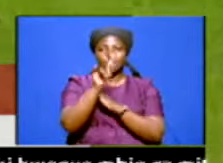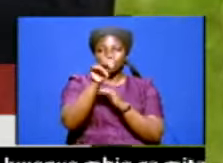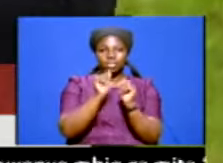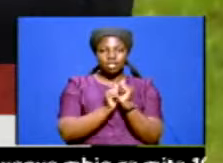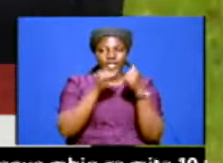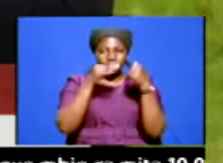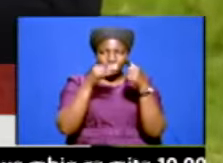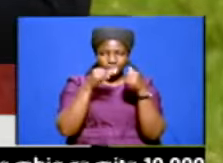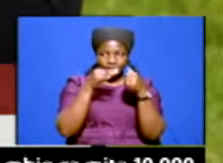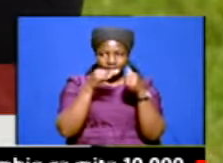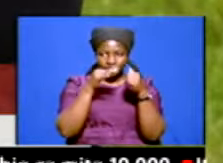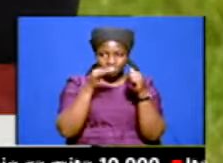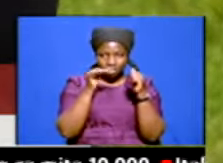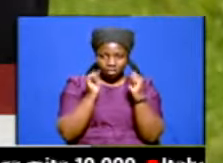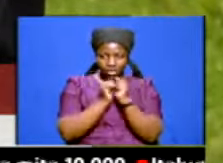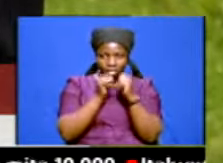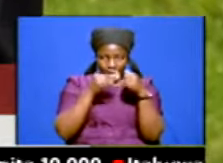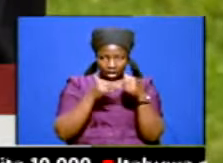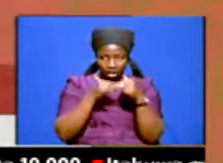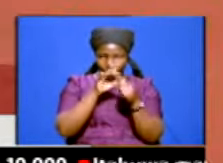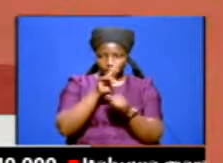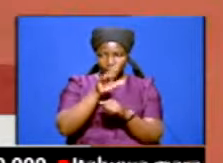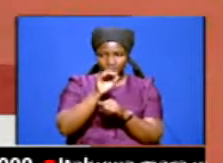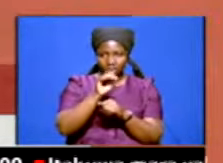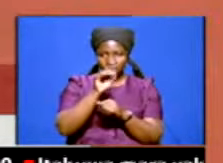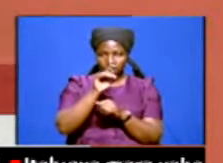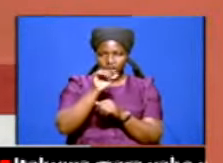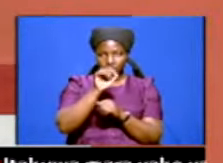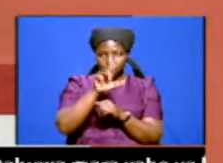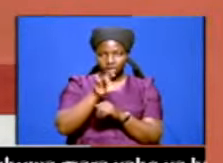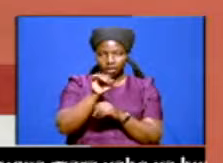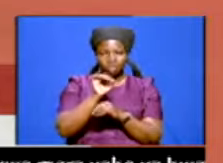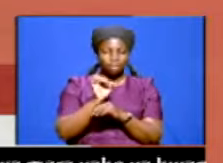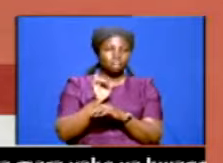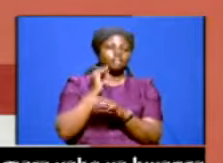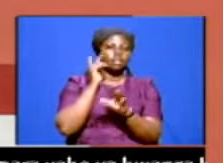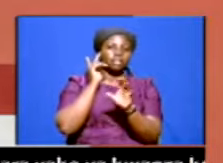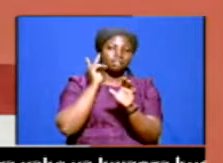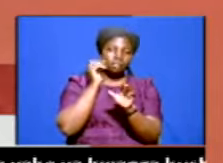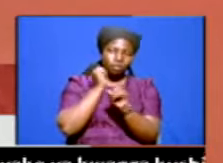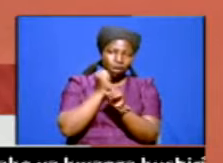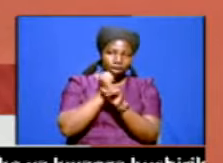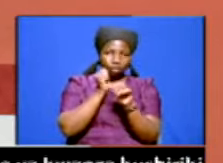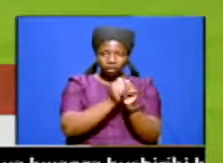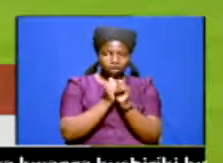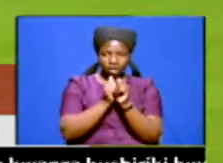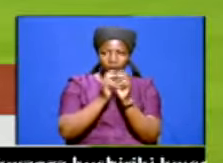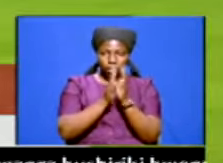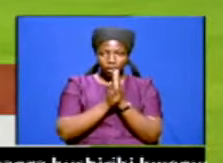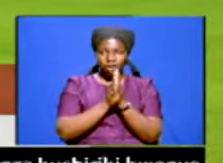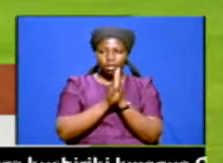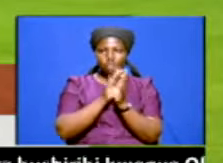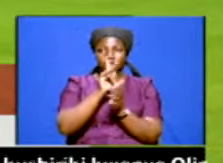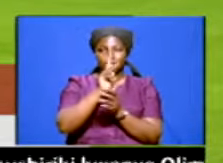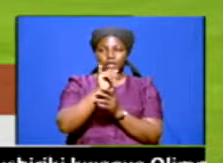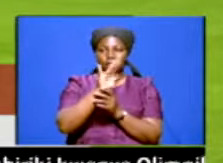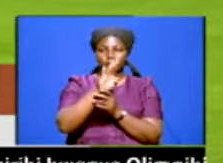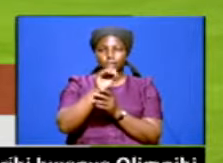Kwemui atajumuika na mwenzake Weldon Kirui watakaposhiriki kwenye mbio hizo Ijumaa wiki ijayo. Kwa saa